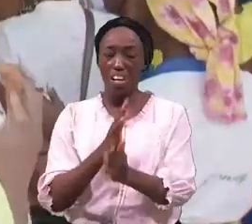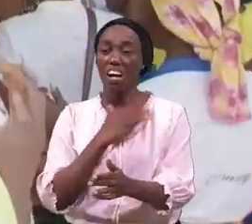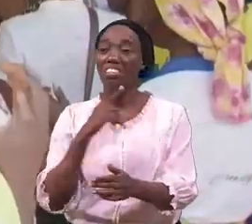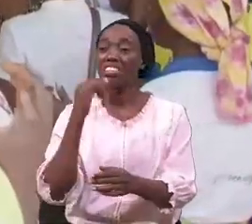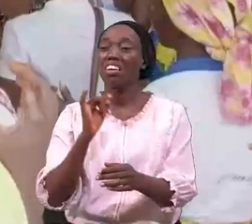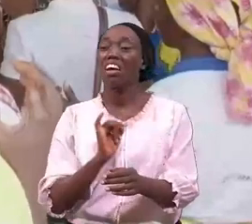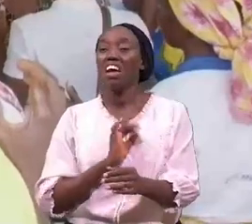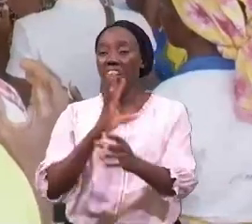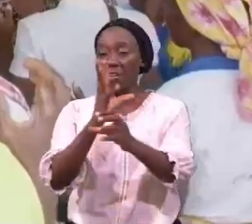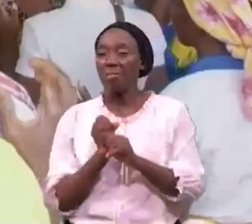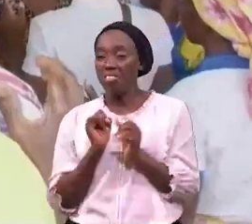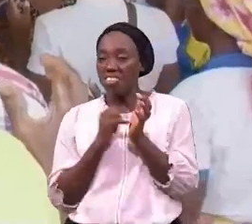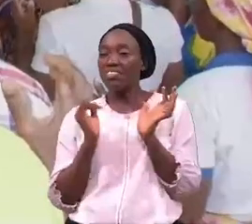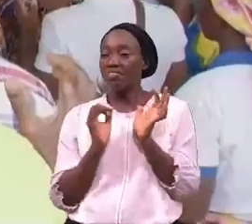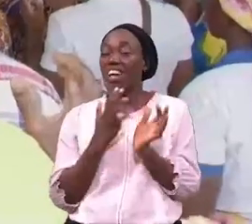Et il a eu.